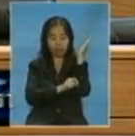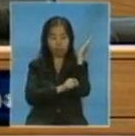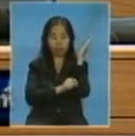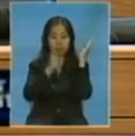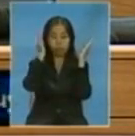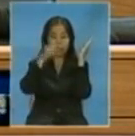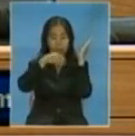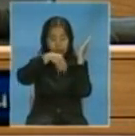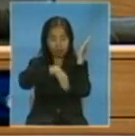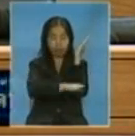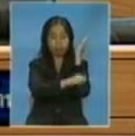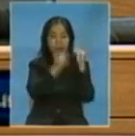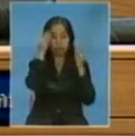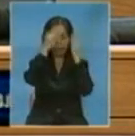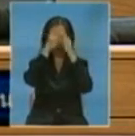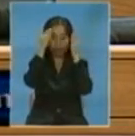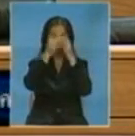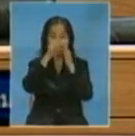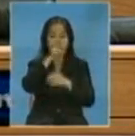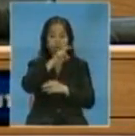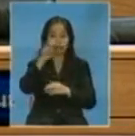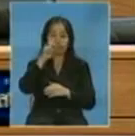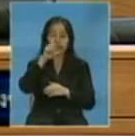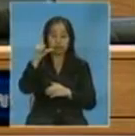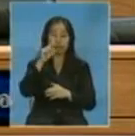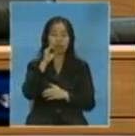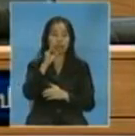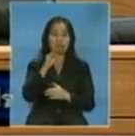ขุดอุโมงค์ครับต่ออินโดนีเซีย200ล้านคนรอที่นู่นนะ